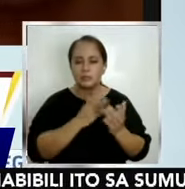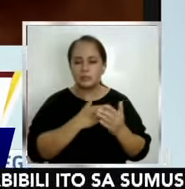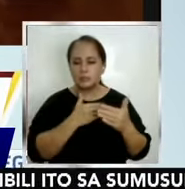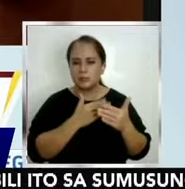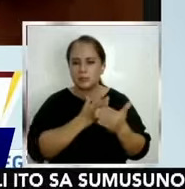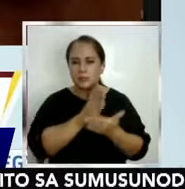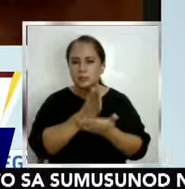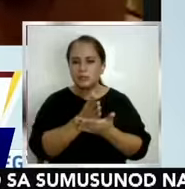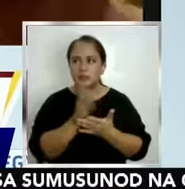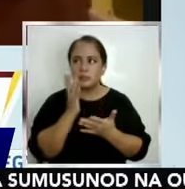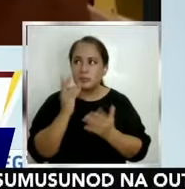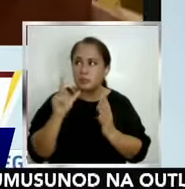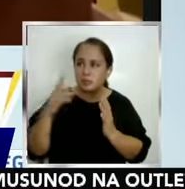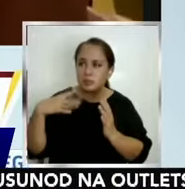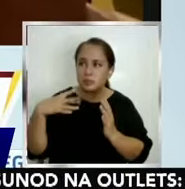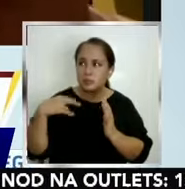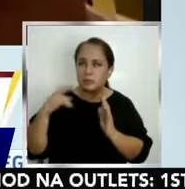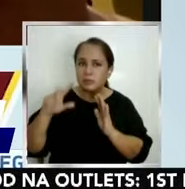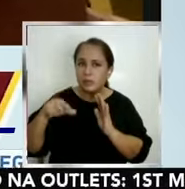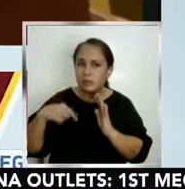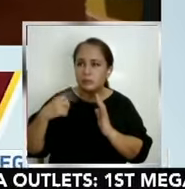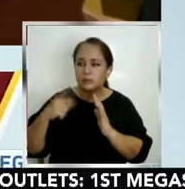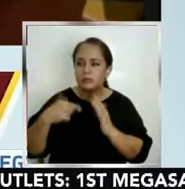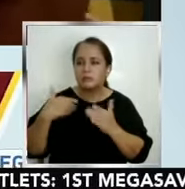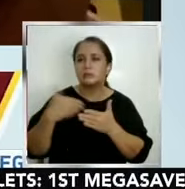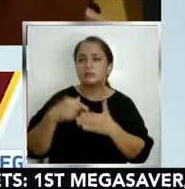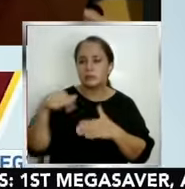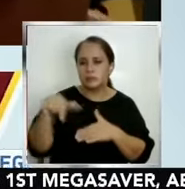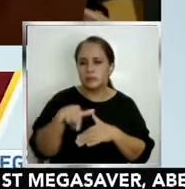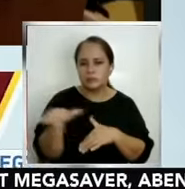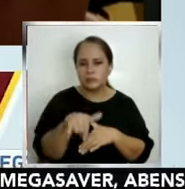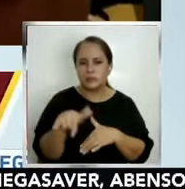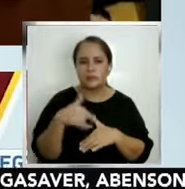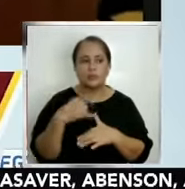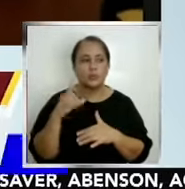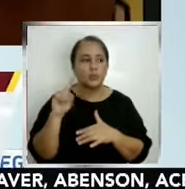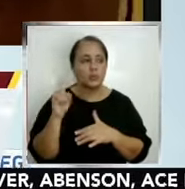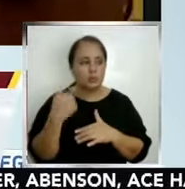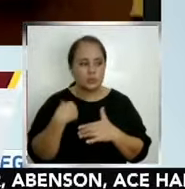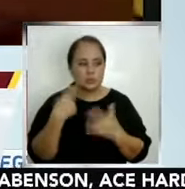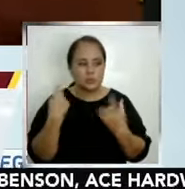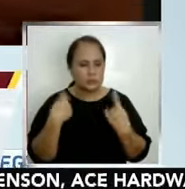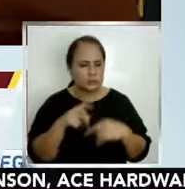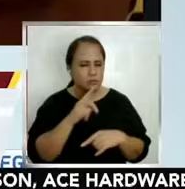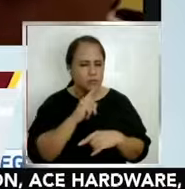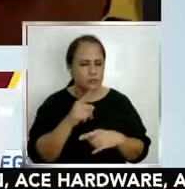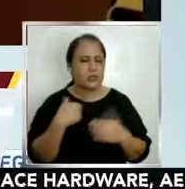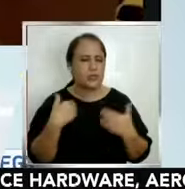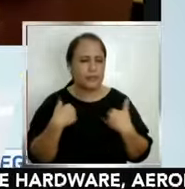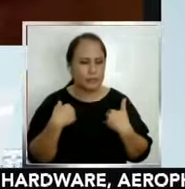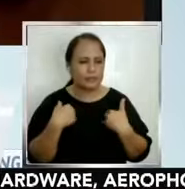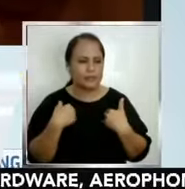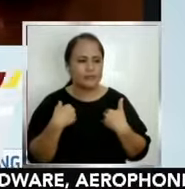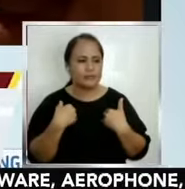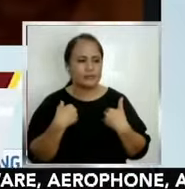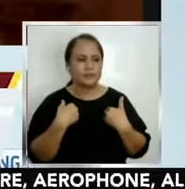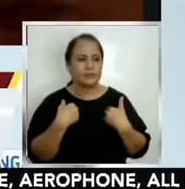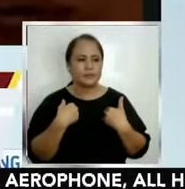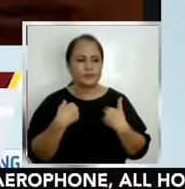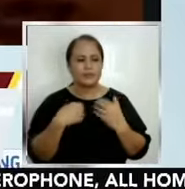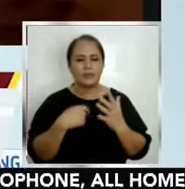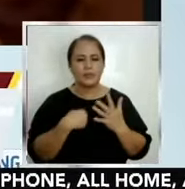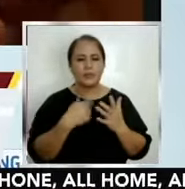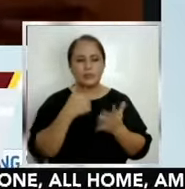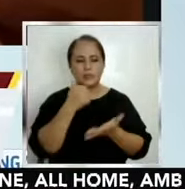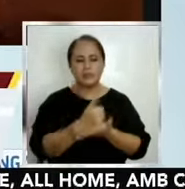they'll be at this border as well. So we're just trying to make sure that they have the prerequisite approval for their